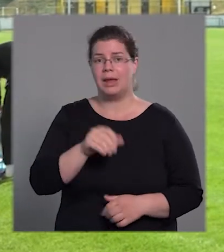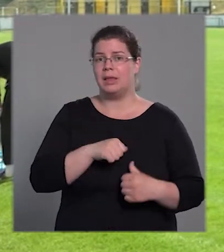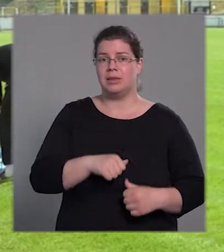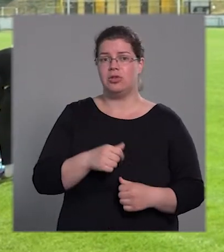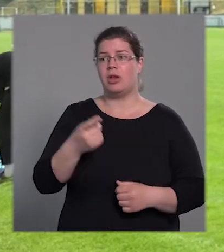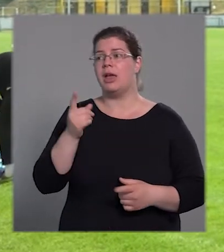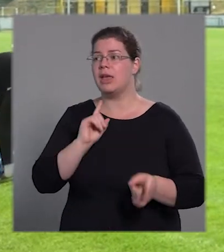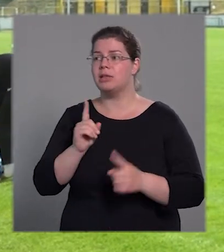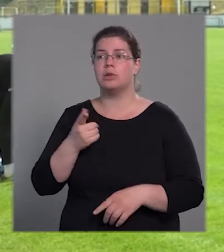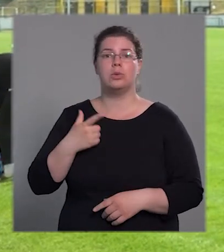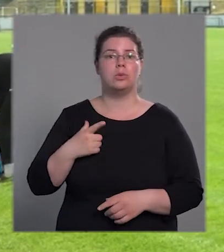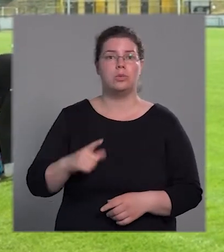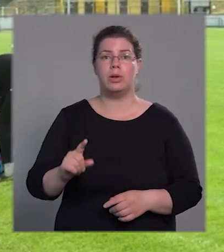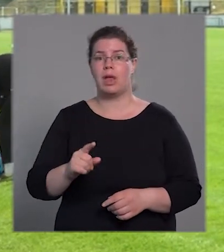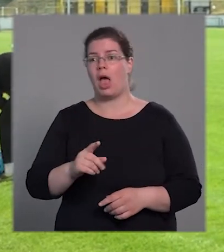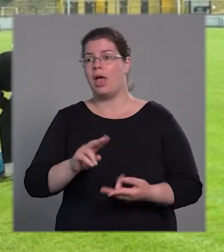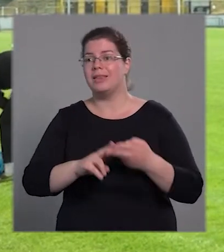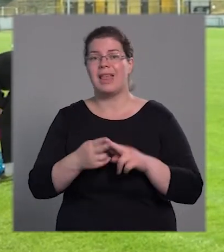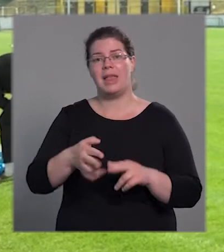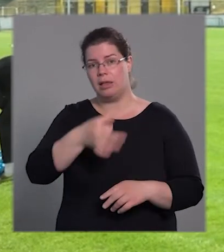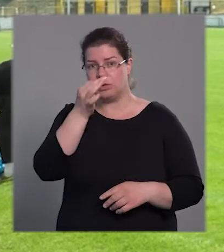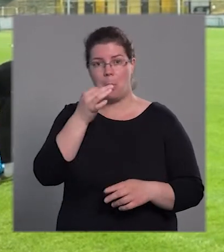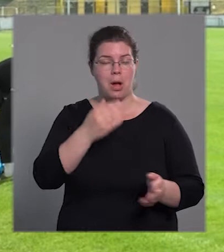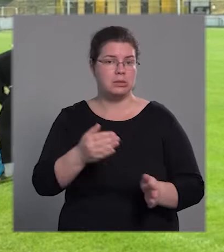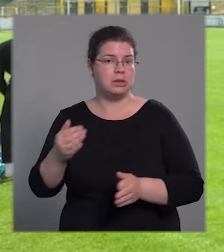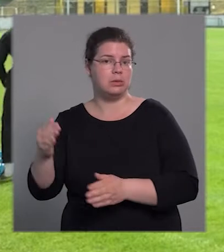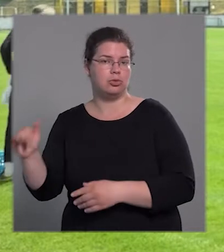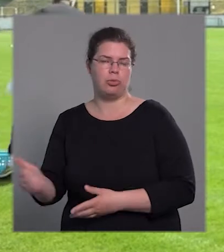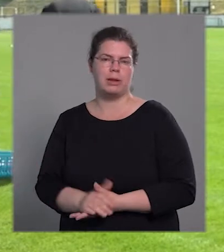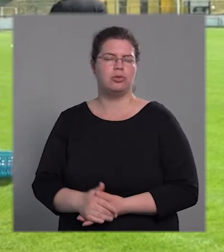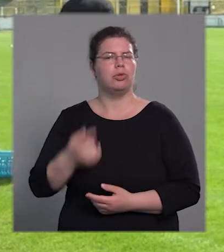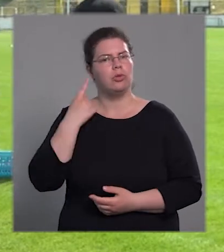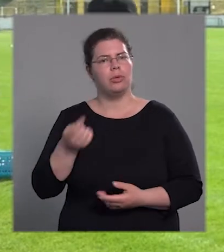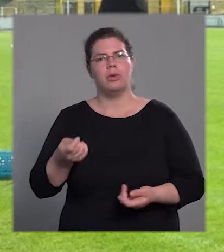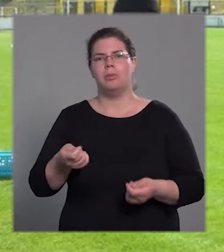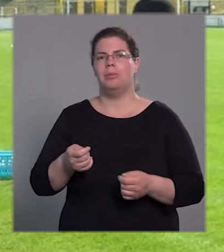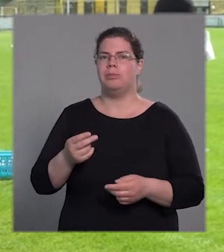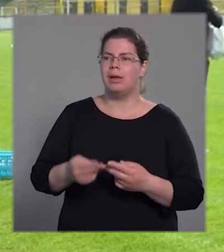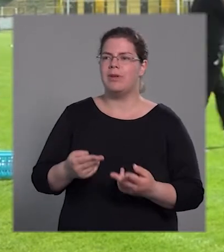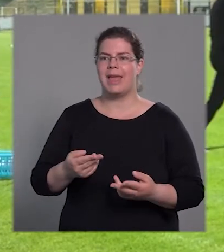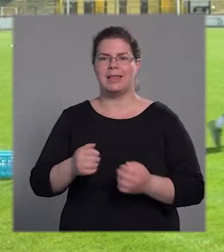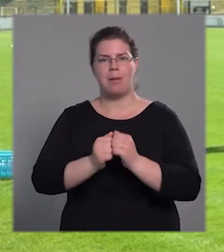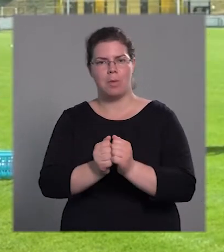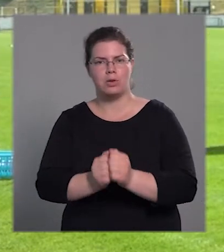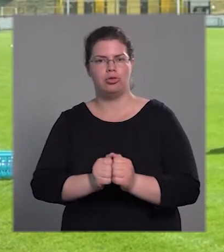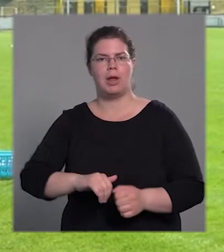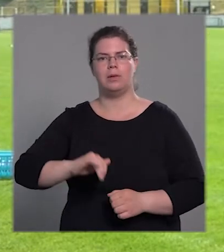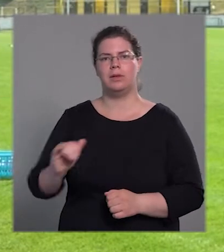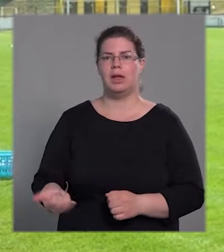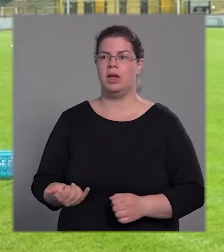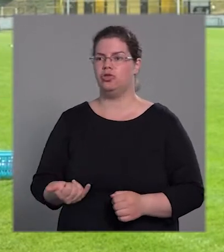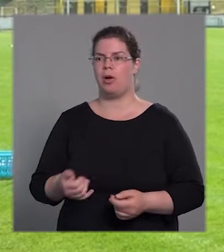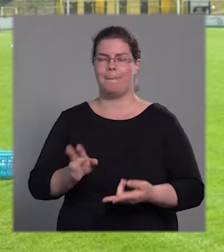volna, akár szerda-szombat ritmusba is, hogy be tudjuk fejezni a bajnokságot, és a